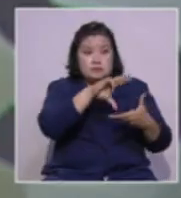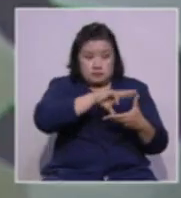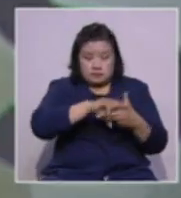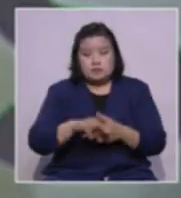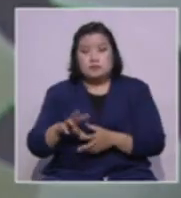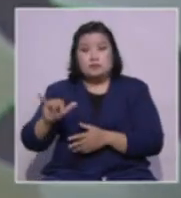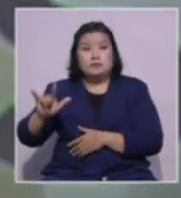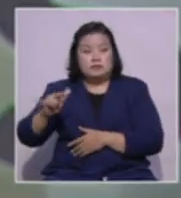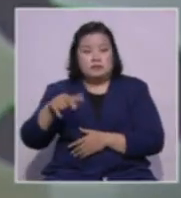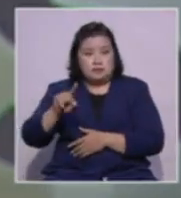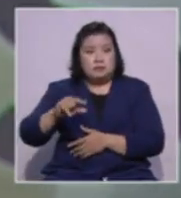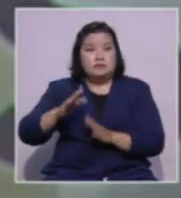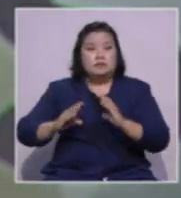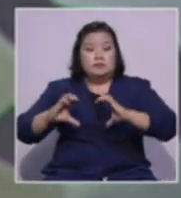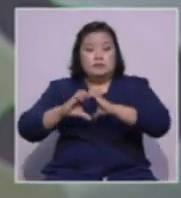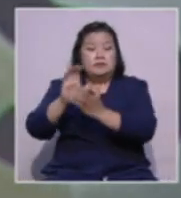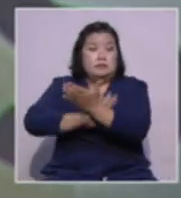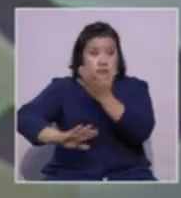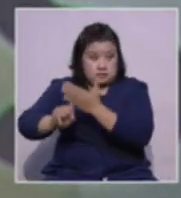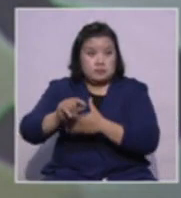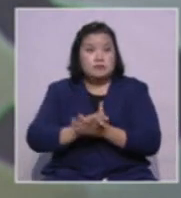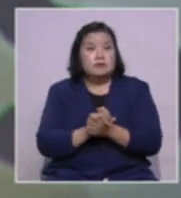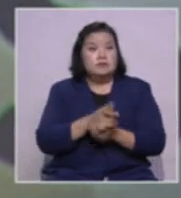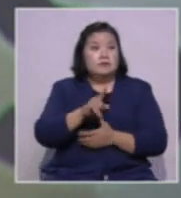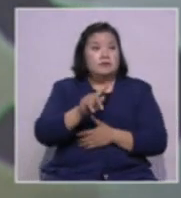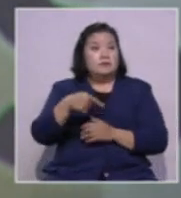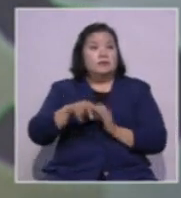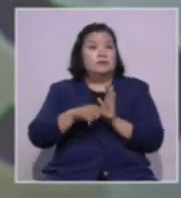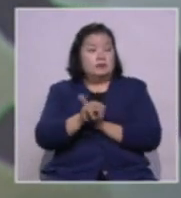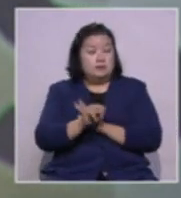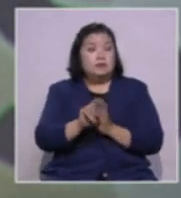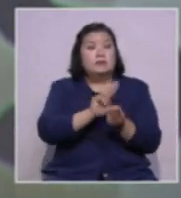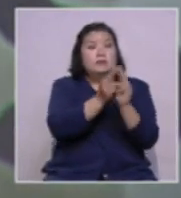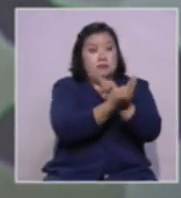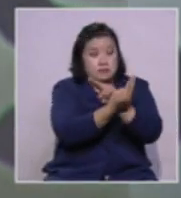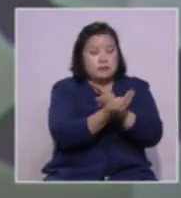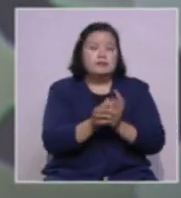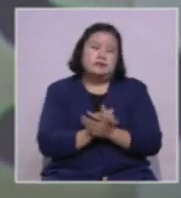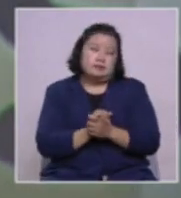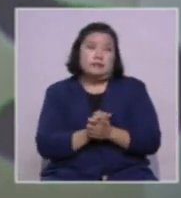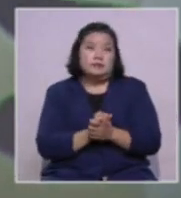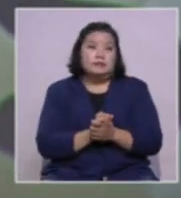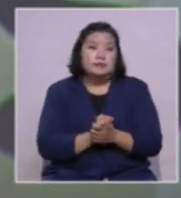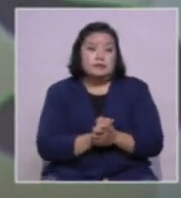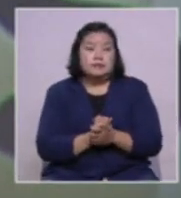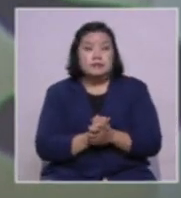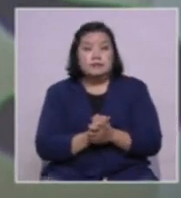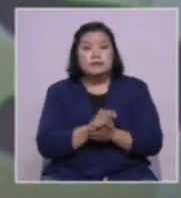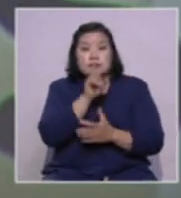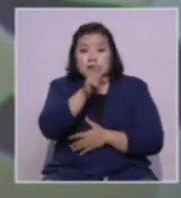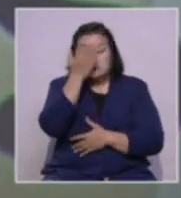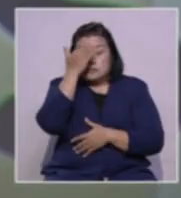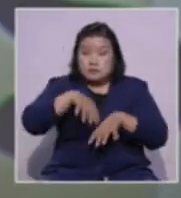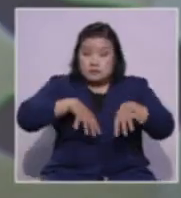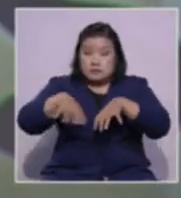ใจไทยแล้วคุณประภัสโพสุธนพี่ชาติไทยพัฒนา ชาติไทยพัฒนา ทีนี้มันจะบริหารจัดการยังไง